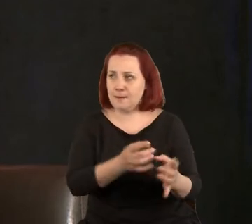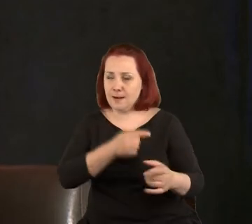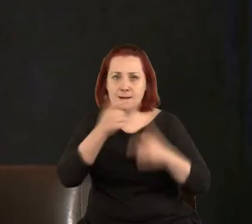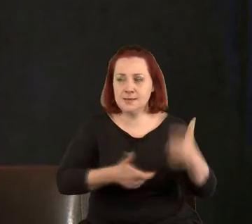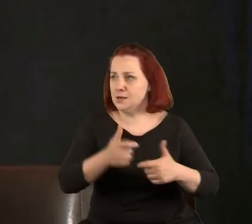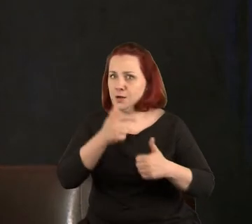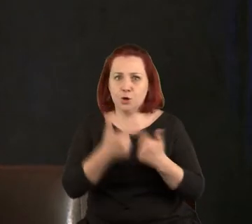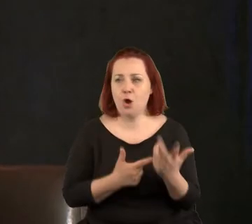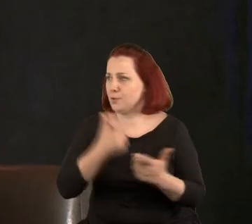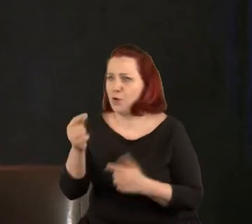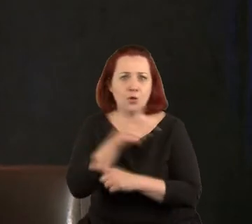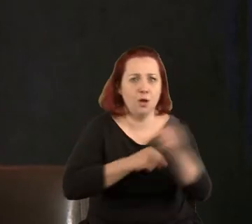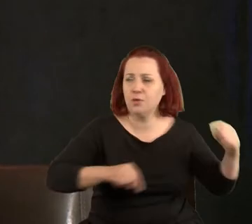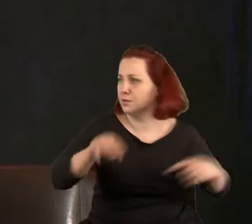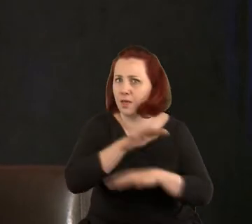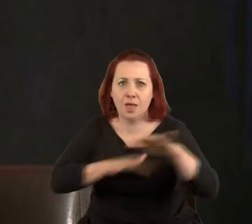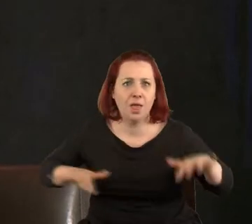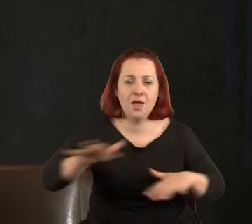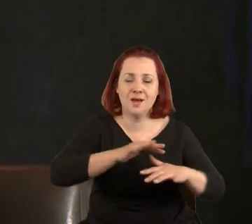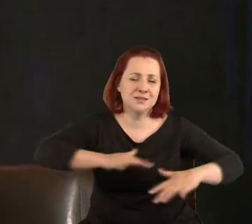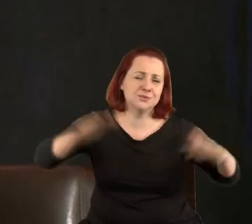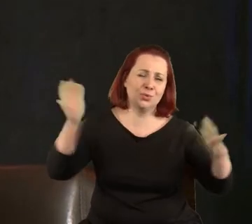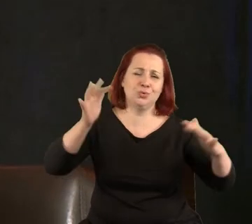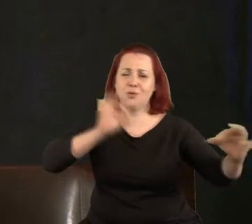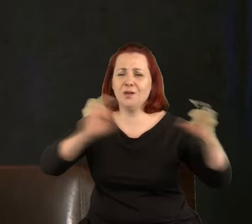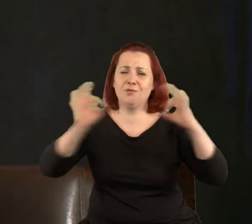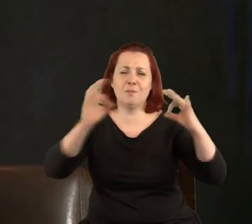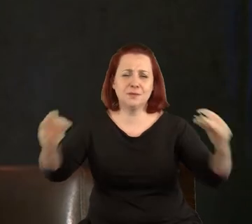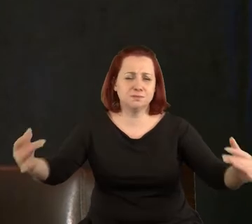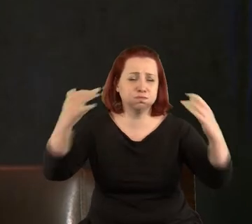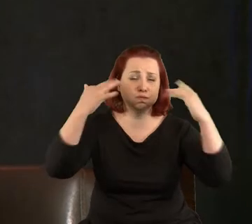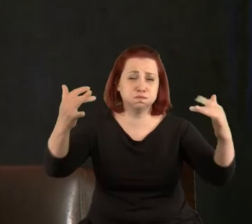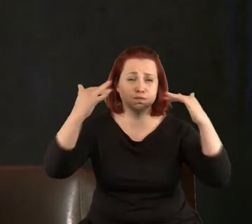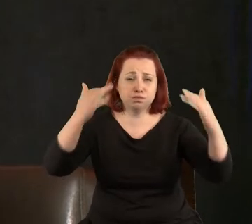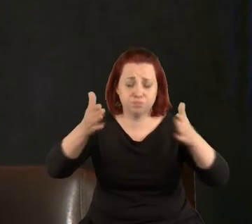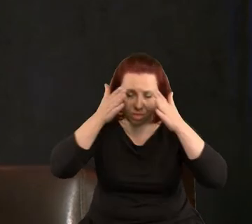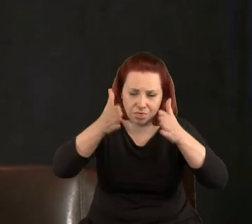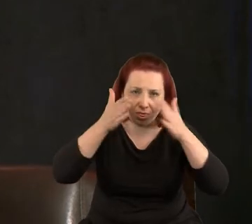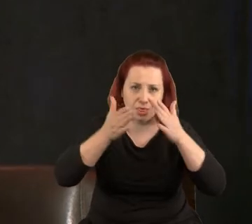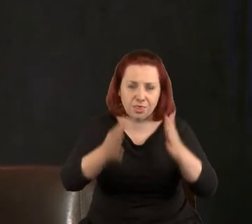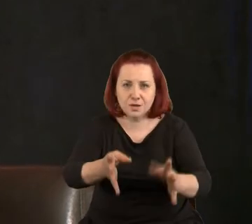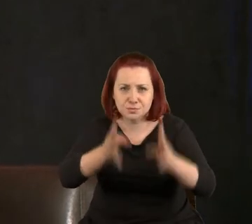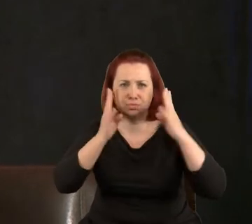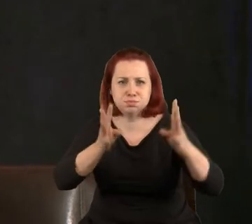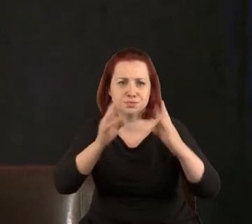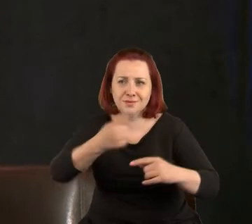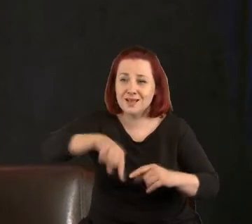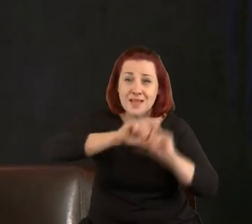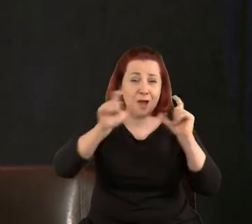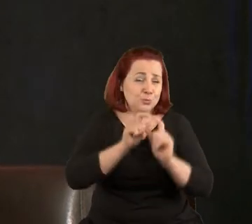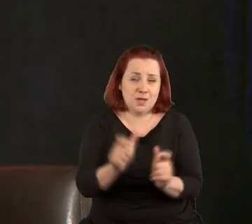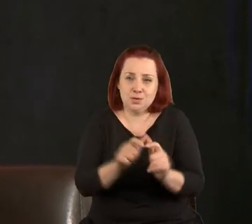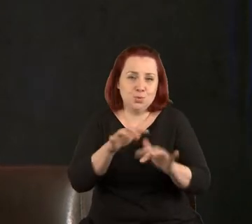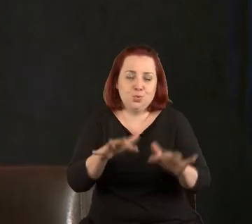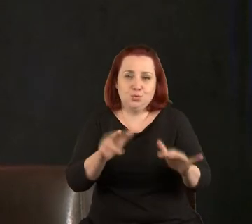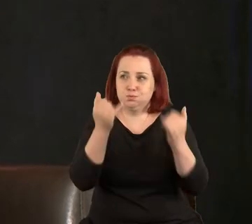całym jakimś rodzaju smogu informacyjnego z prawej i lewej strony, to